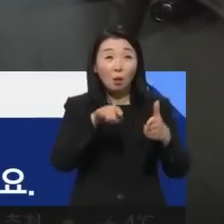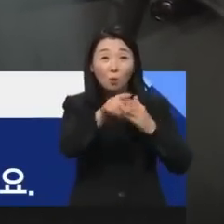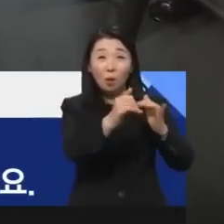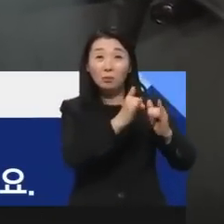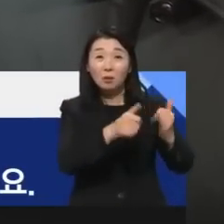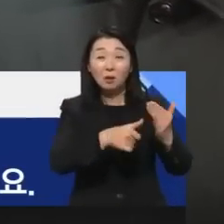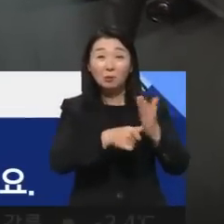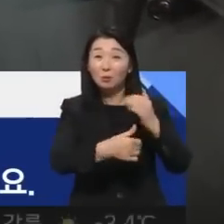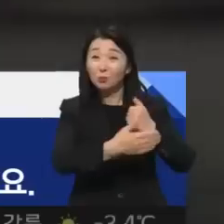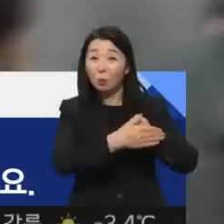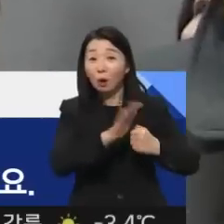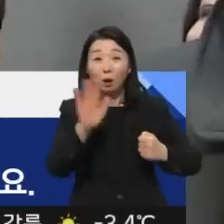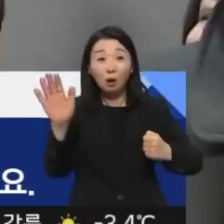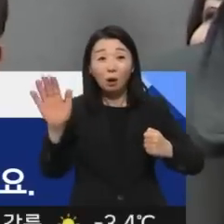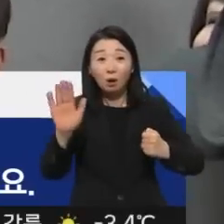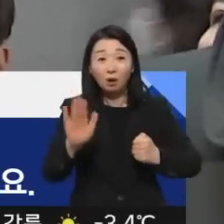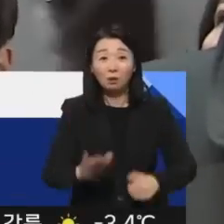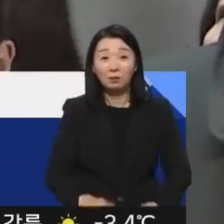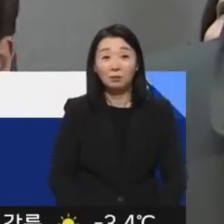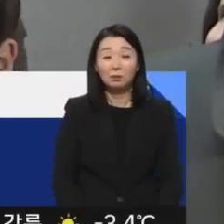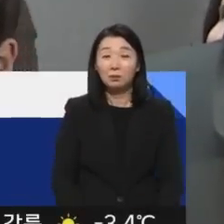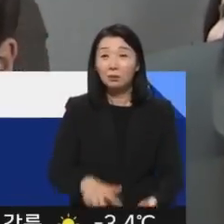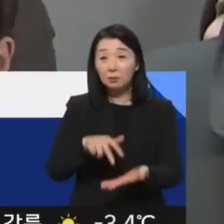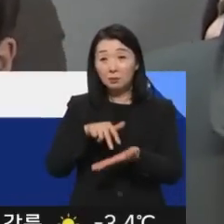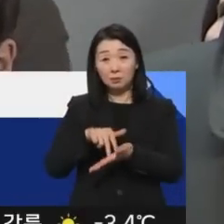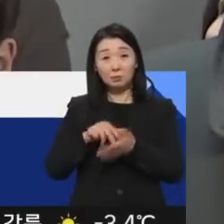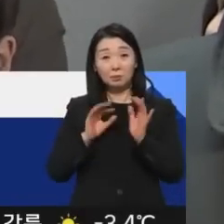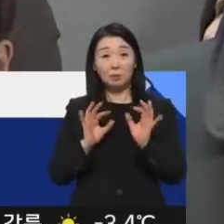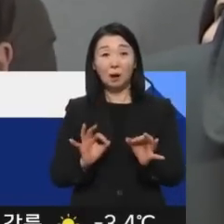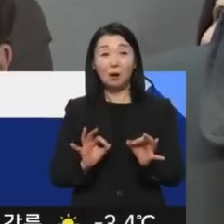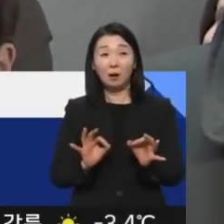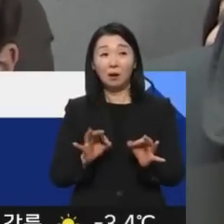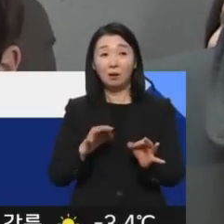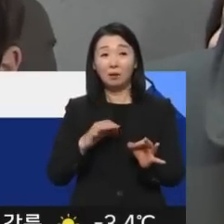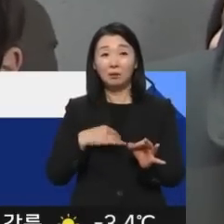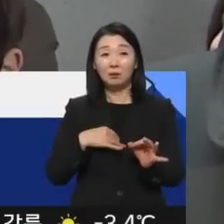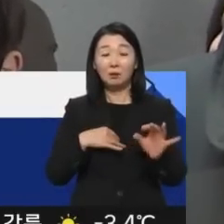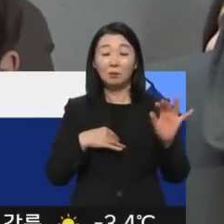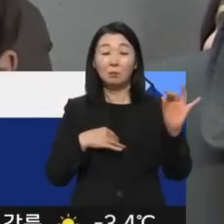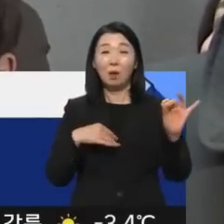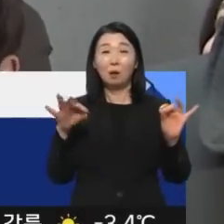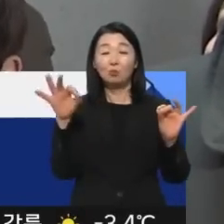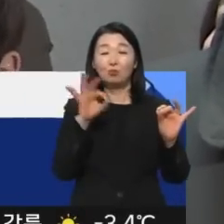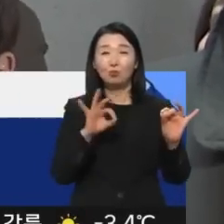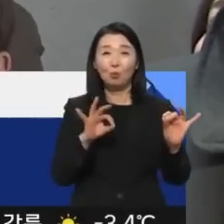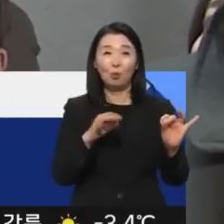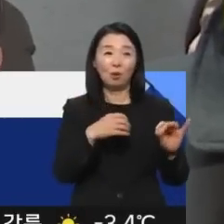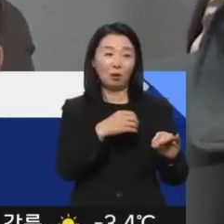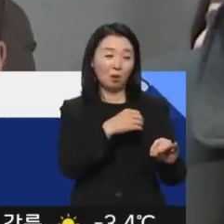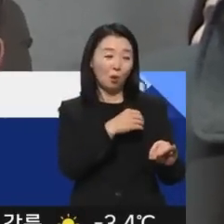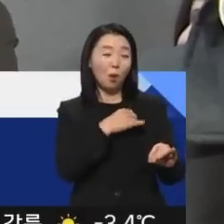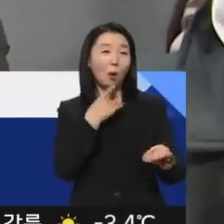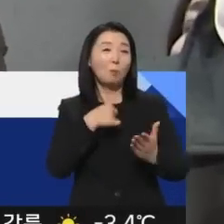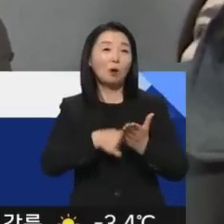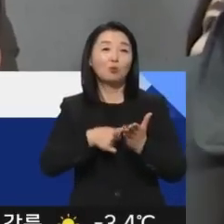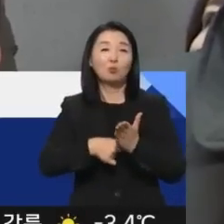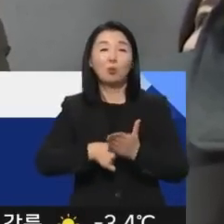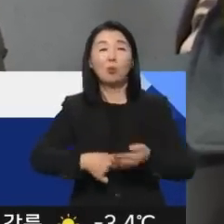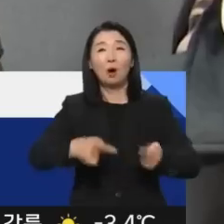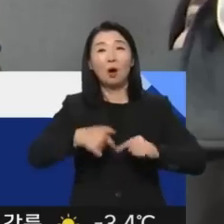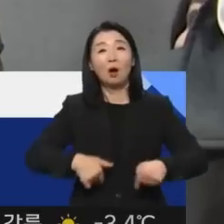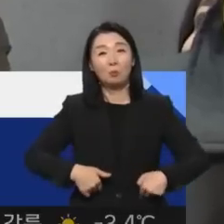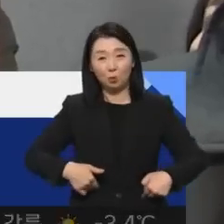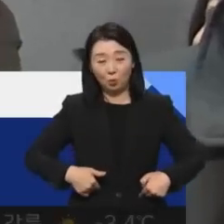선출하는 건 아니거든요. 그런 측면에서 봤을 때는 저는 100% 당원 투표로 당대표를